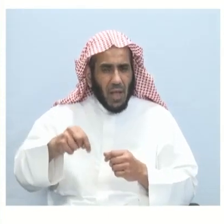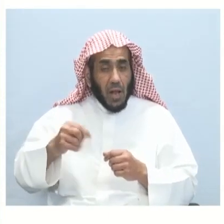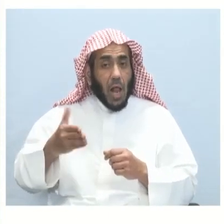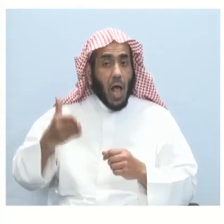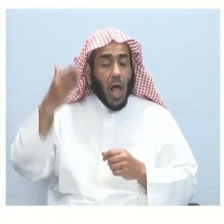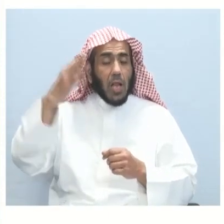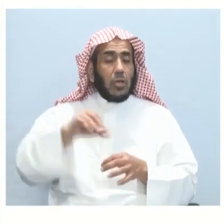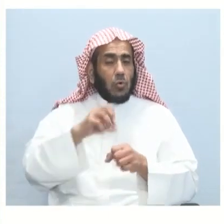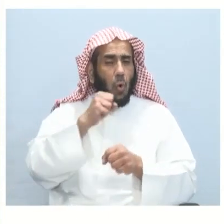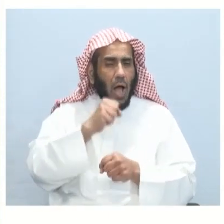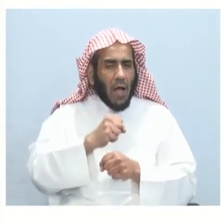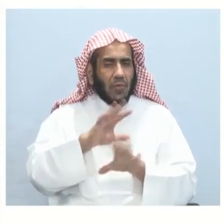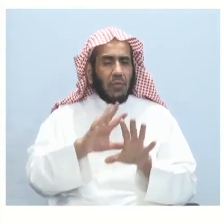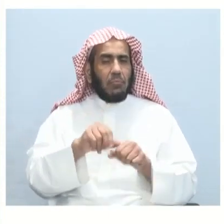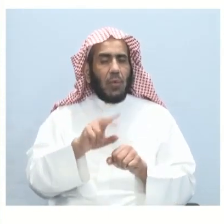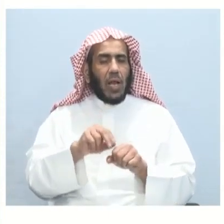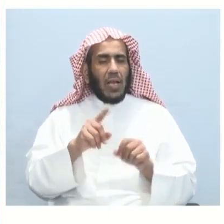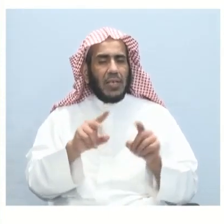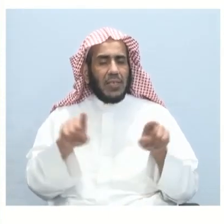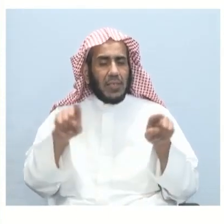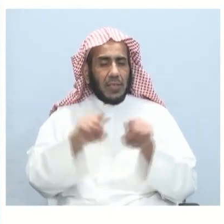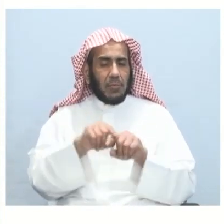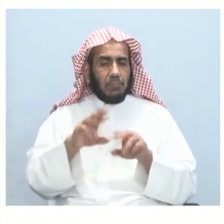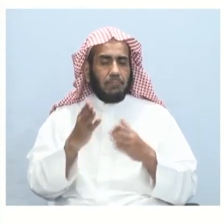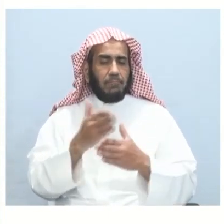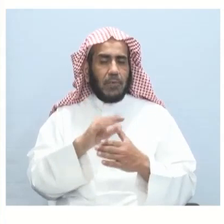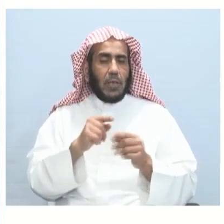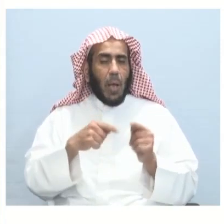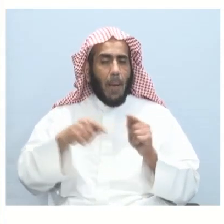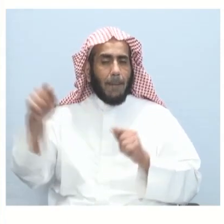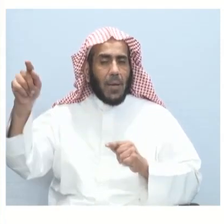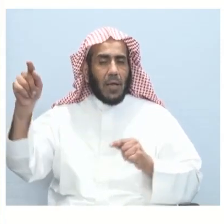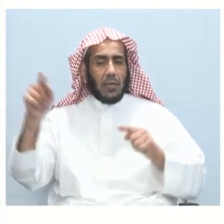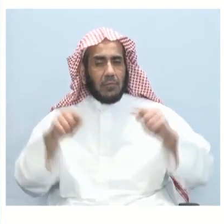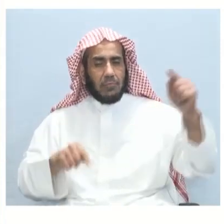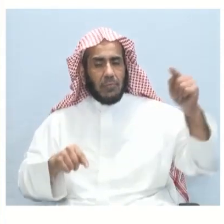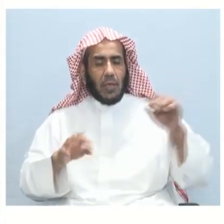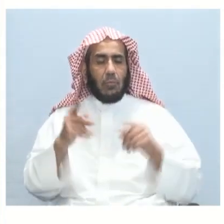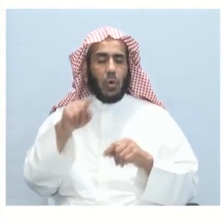على التناسب بين ابعاد هذا المخطط